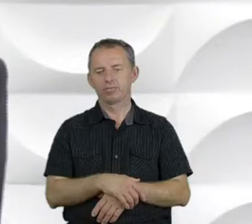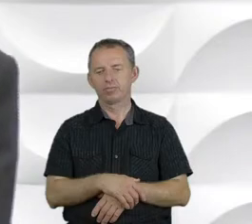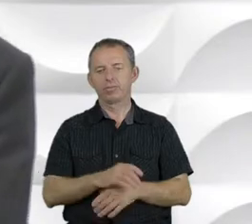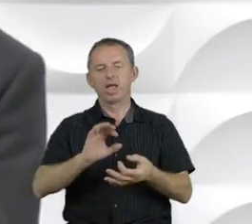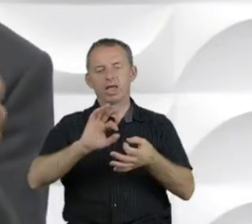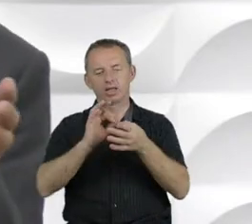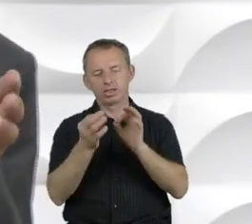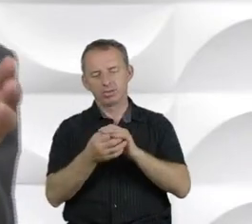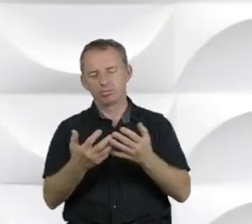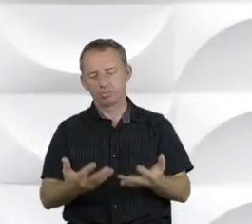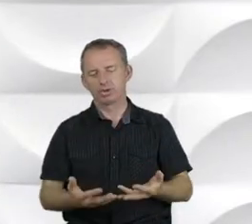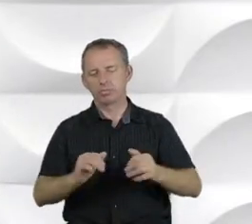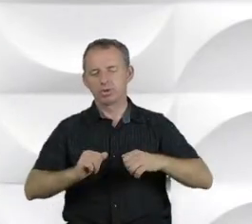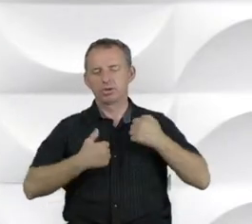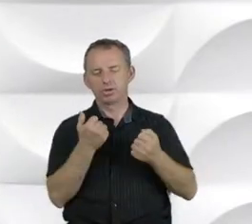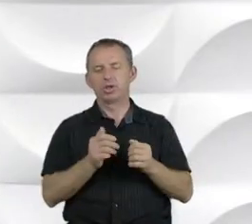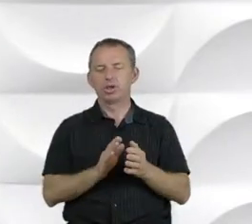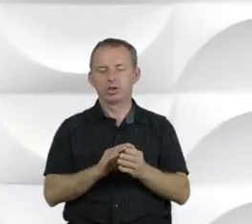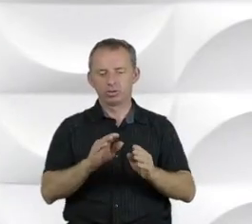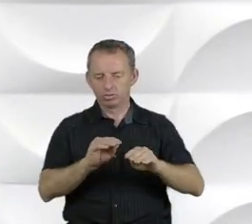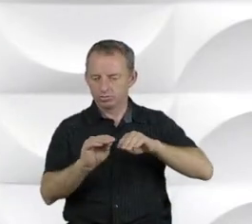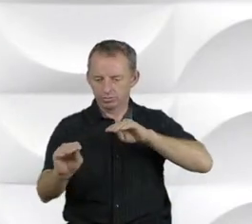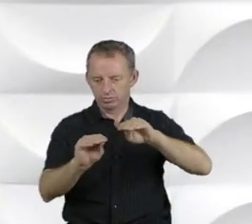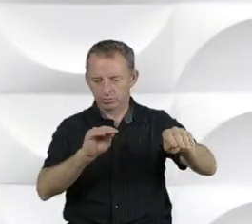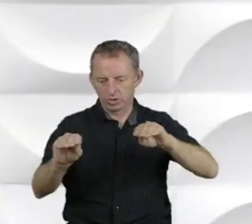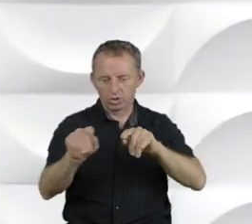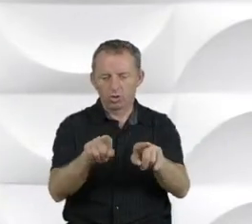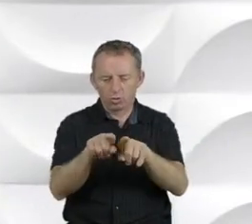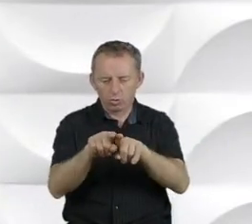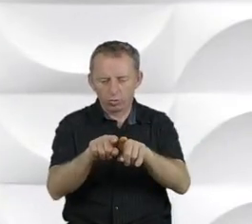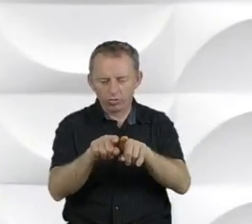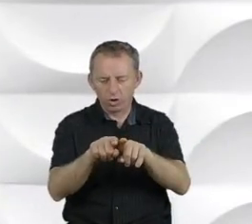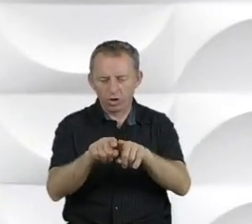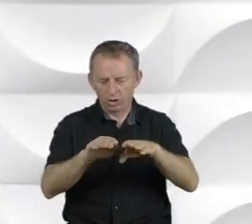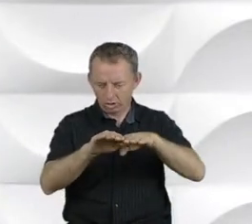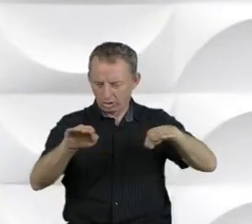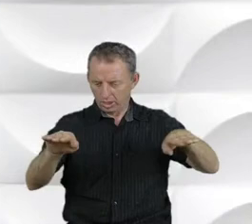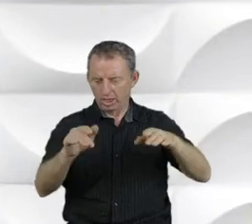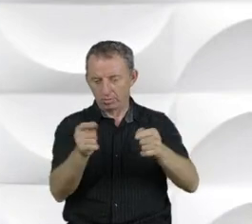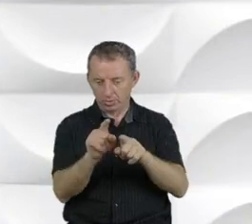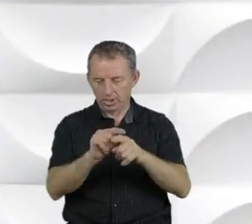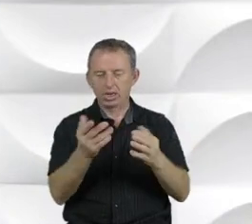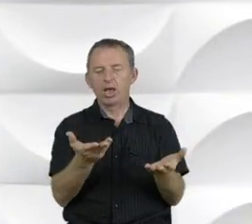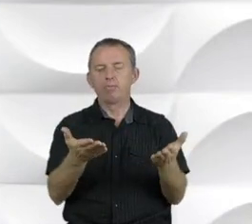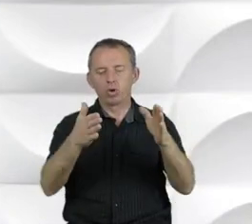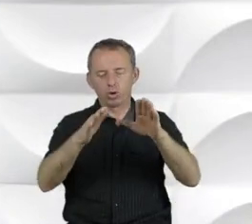Gdybyśmy chcieli rozłożyć równomiernie błogosławieństwa,